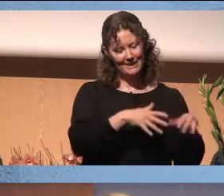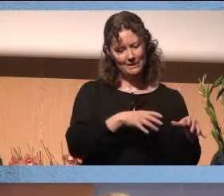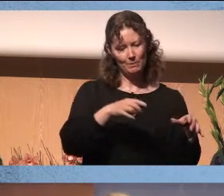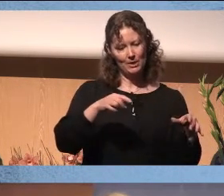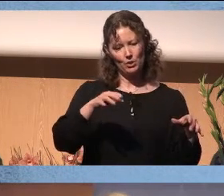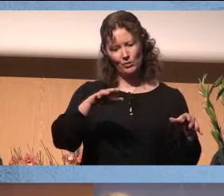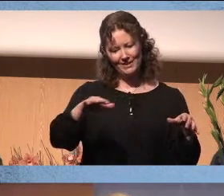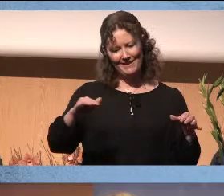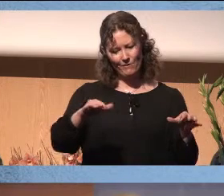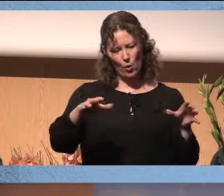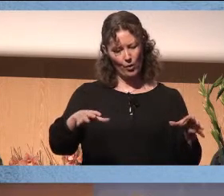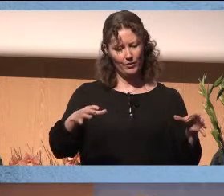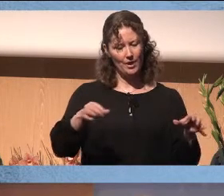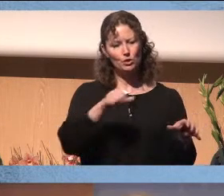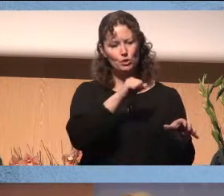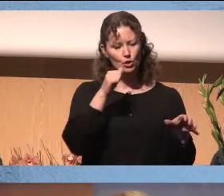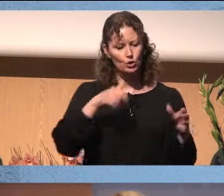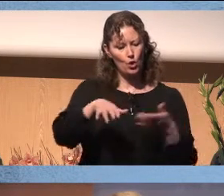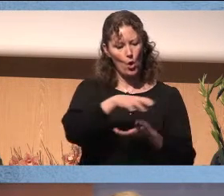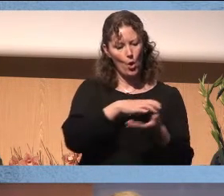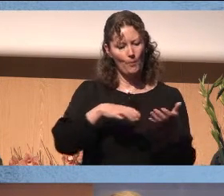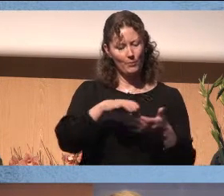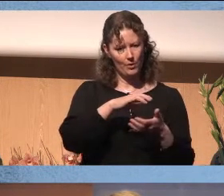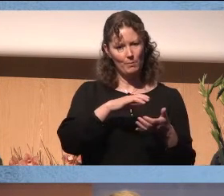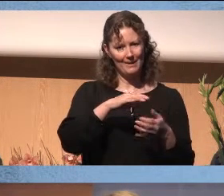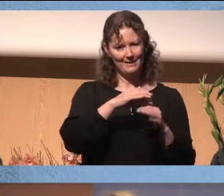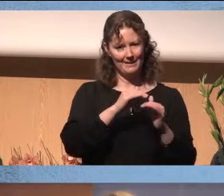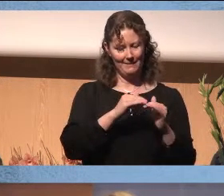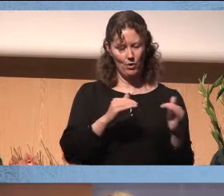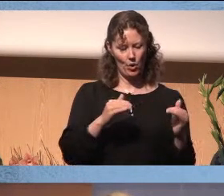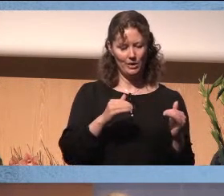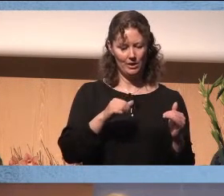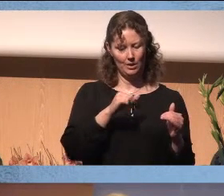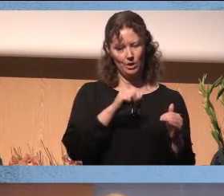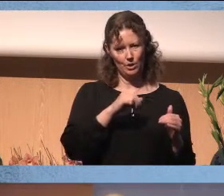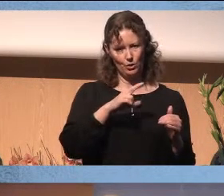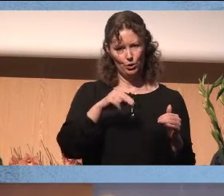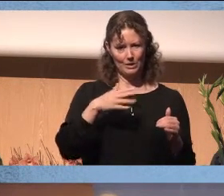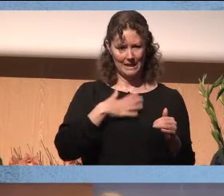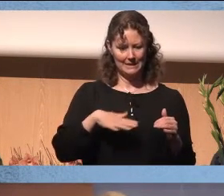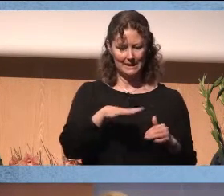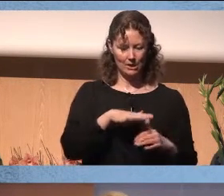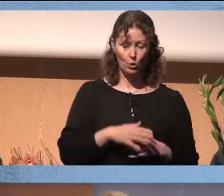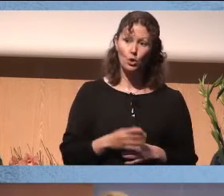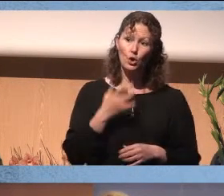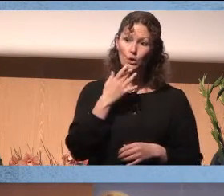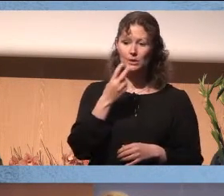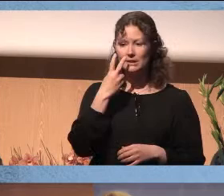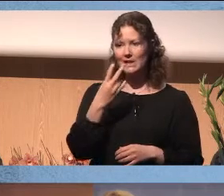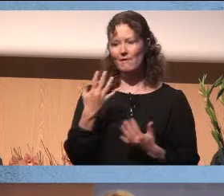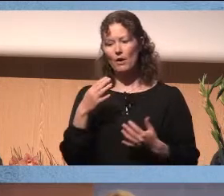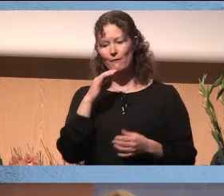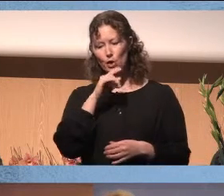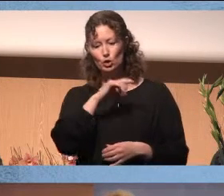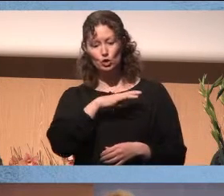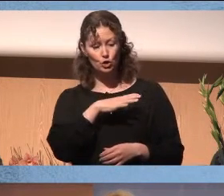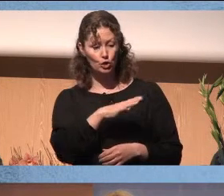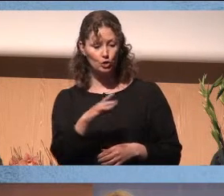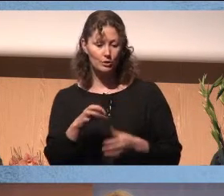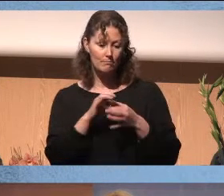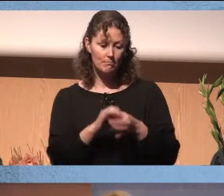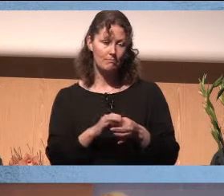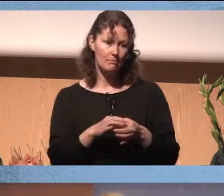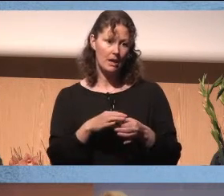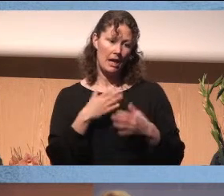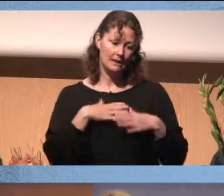vi har det største omdømmeproblemet I norsk helsesektor. Når man ser på hva folk syns om helsetjenesten,